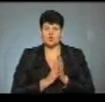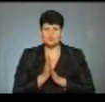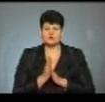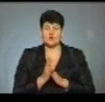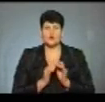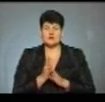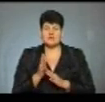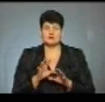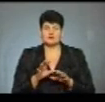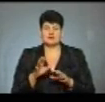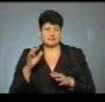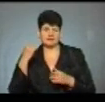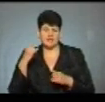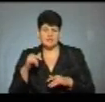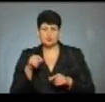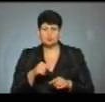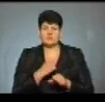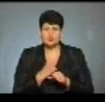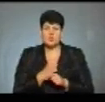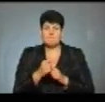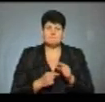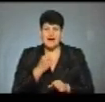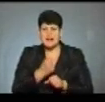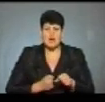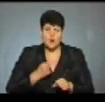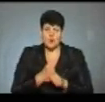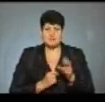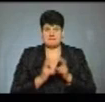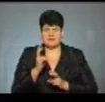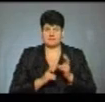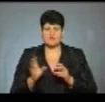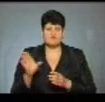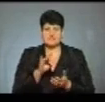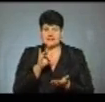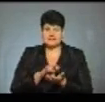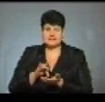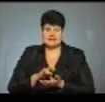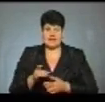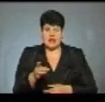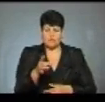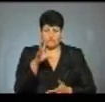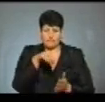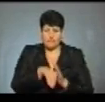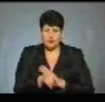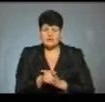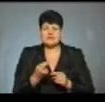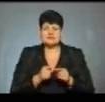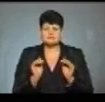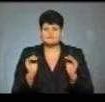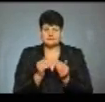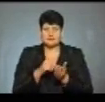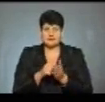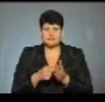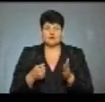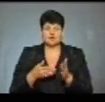та розведення тварин, тут також працюють переробні підприємства. Всі центри районів, що входять до округу, це невеличкі міста з населенням